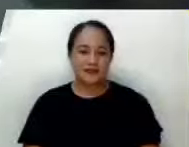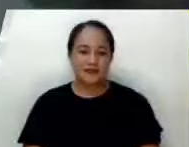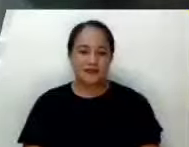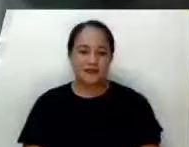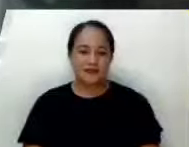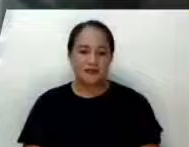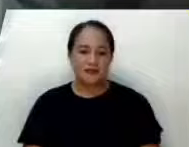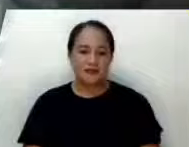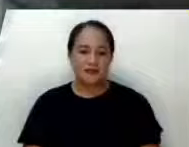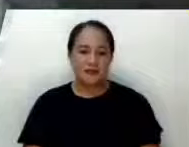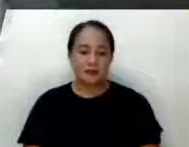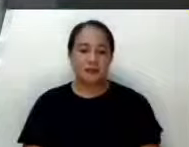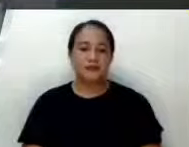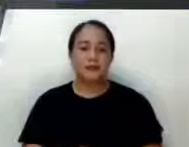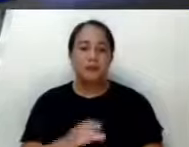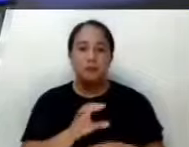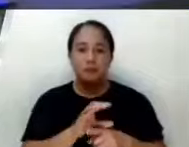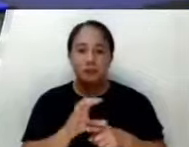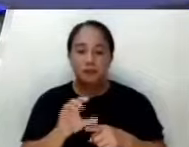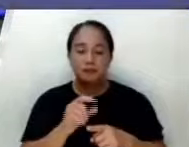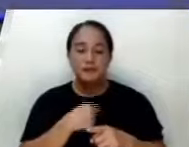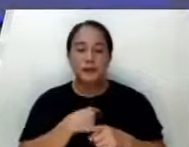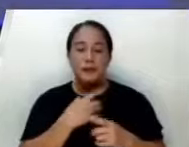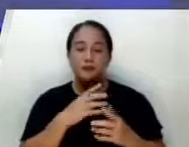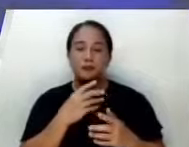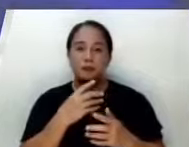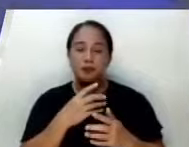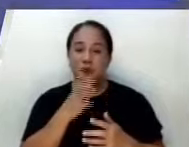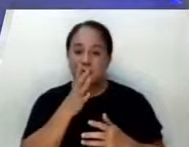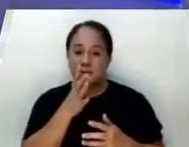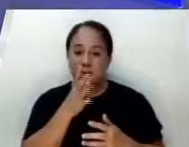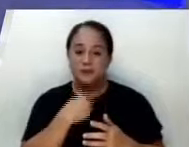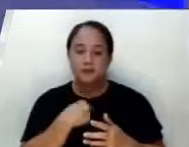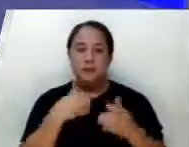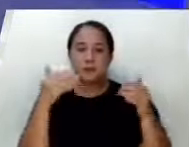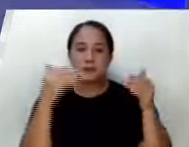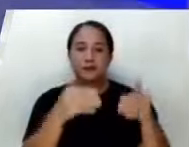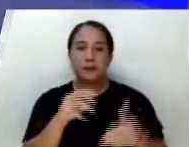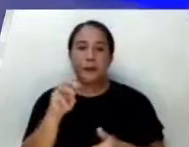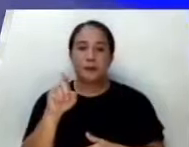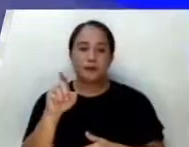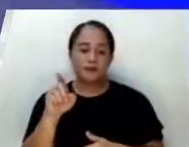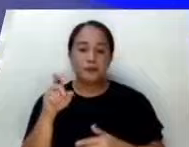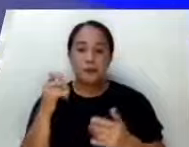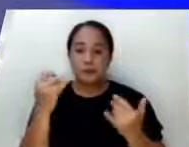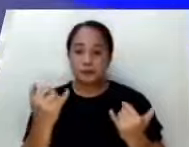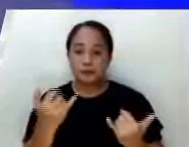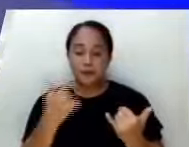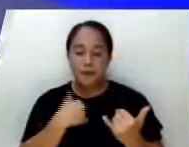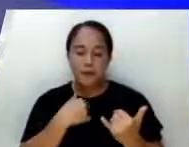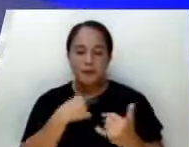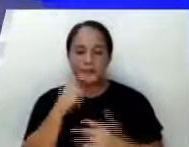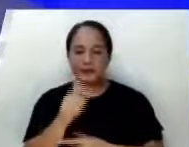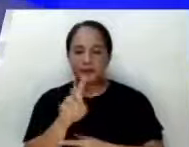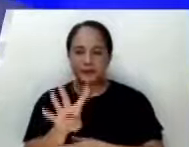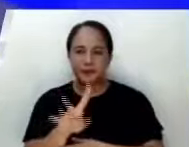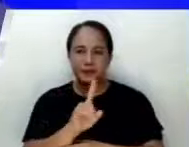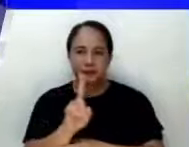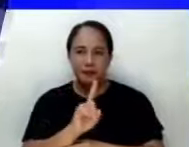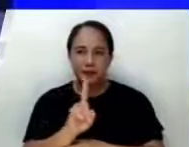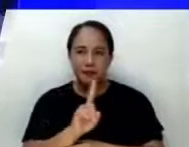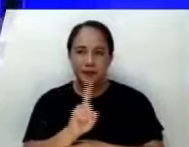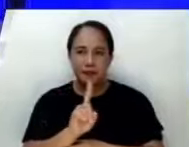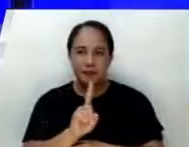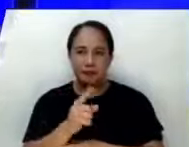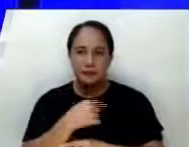Career at pagiging hot mom, yan daw ang kabilang sa mga tututukan ni Max Collins ngayong 2024. Ano-ano naman kaya ang mga nakapila niyang